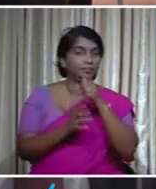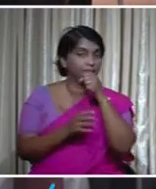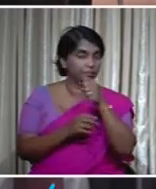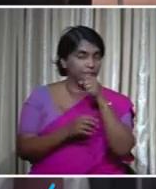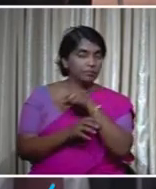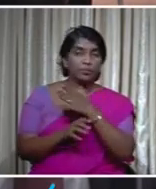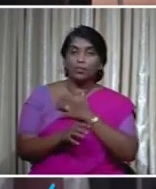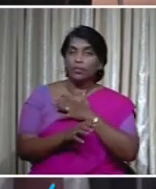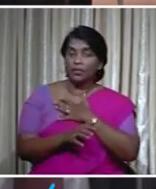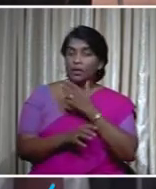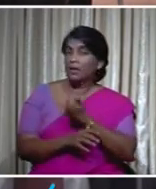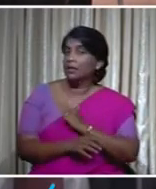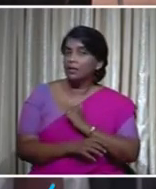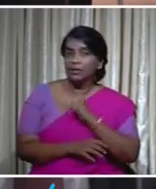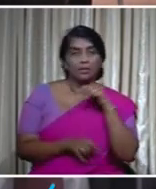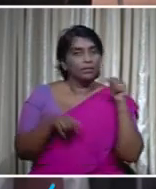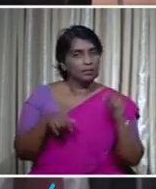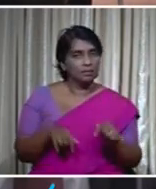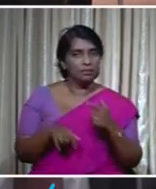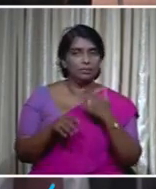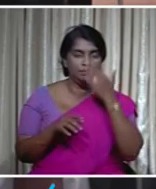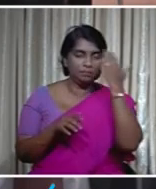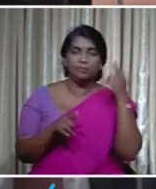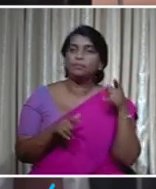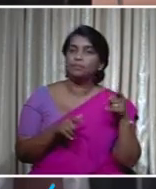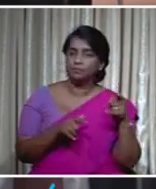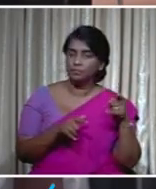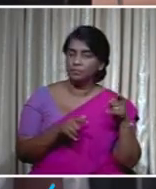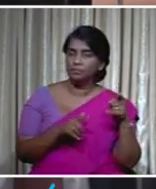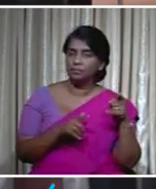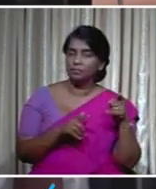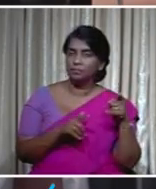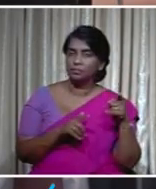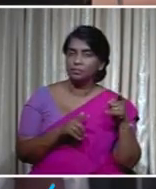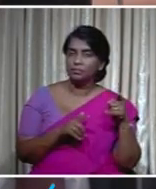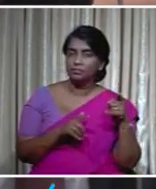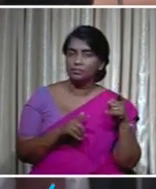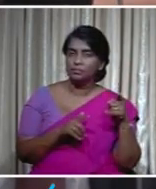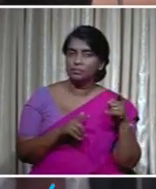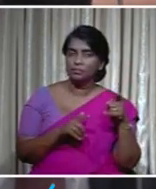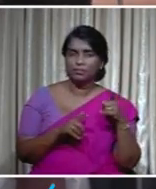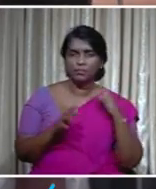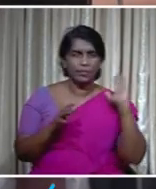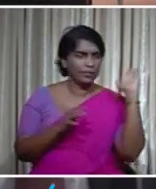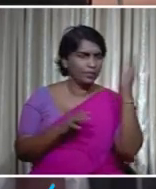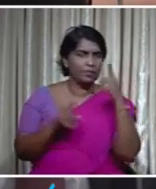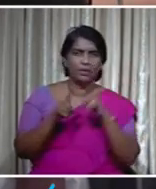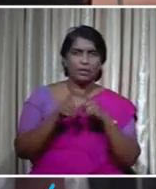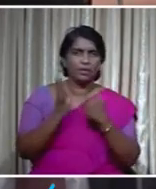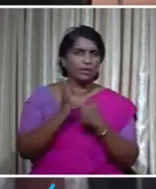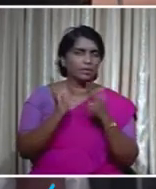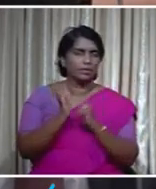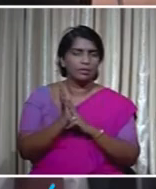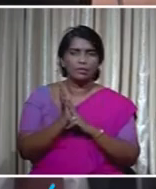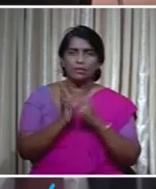வானொலி எங்கே தமிழ் இருக்கிறது? யோசித்து பாருங்கள், தமிழ் எந்த எந்த தொலைக்காட்சியில், எந்த ரேடியோவில் தமிழ் வருகிறது? அதே போலதான் தமிழ் மொழி இங்கே